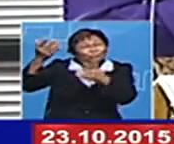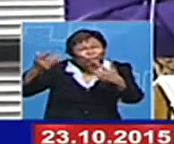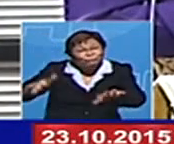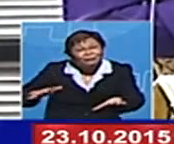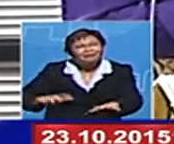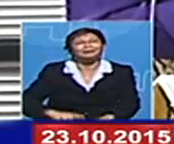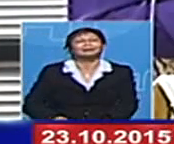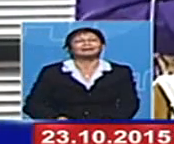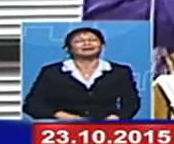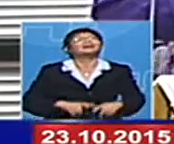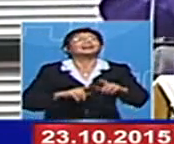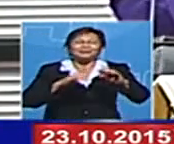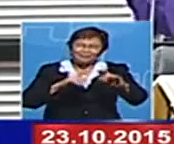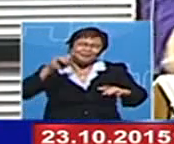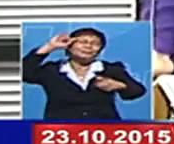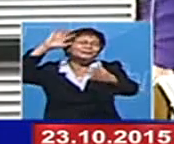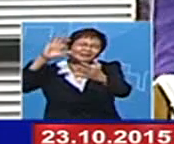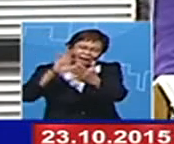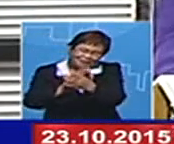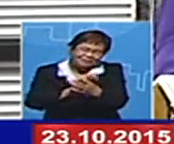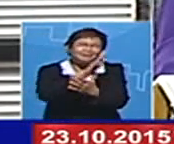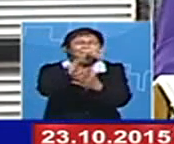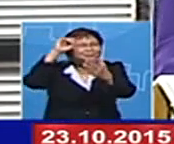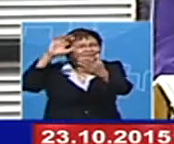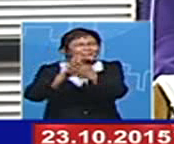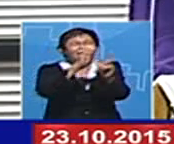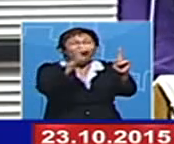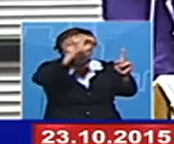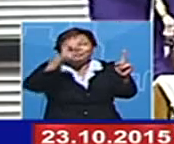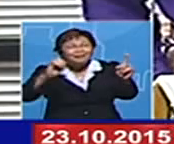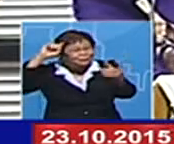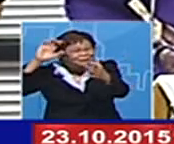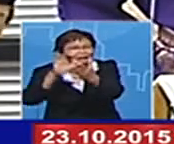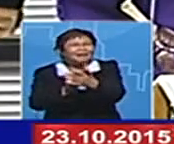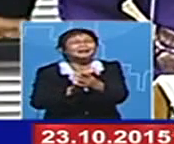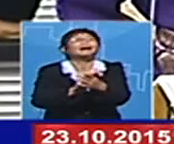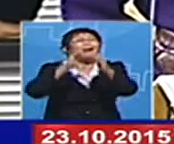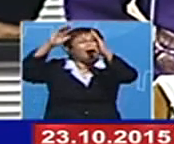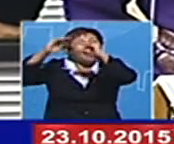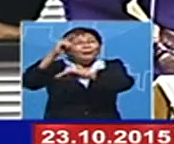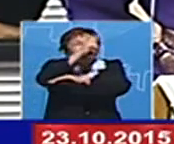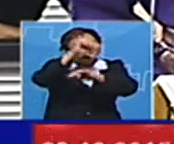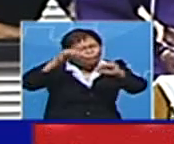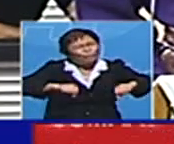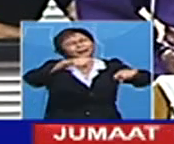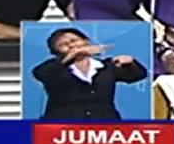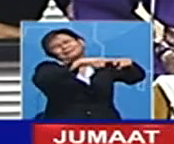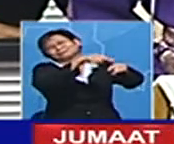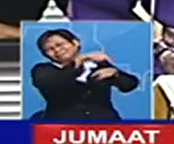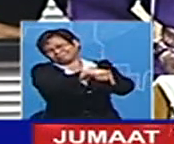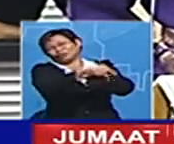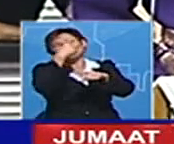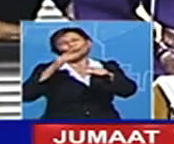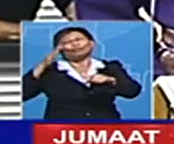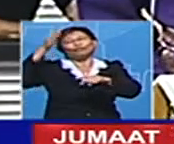letakkanlah keyakinan tuhlah harapan bahawa inilah kerajaan yang boleh dibergantung harap demi